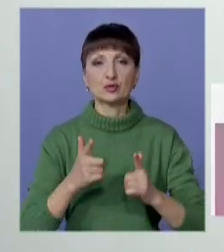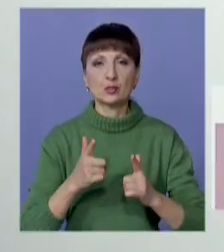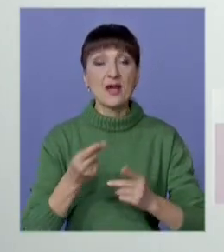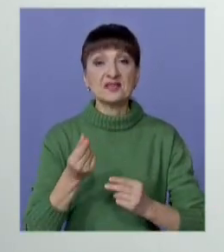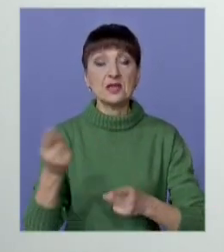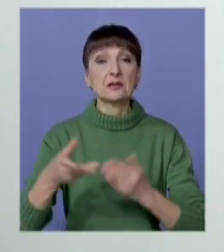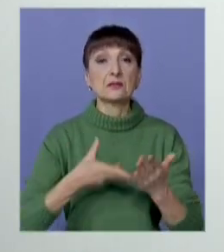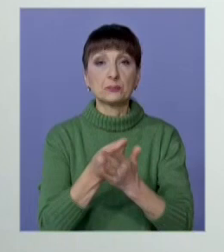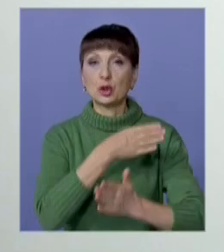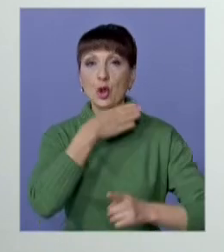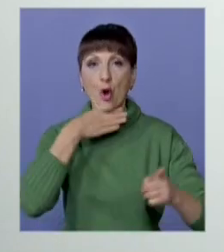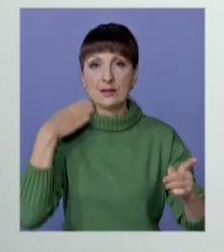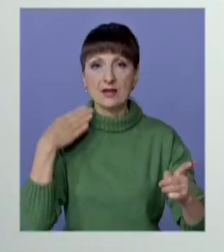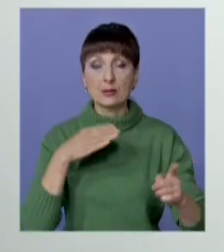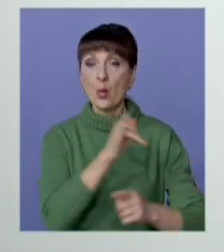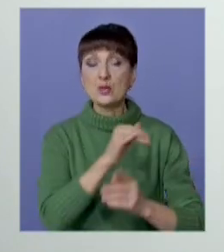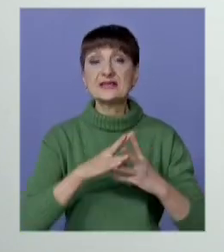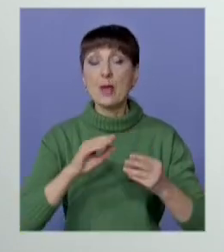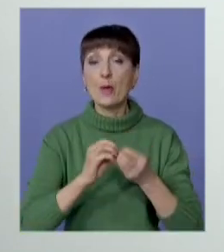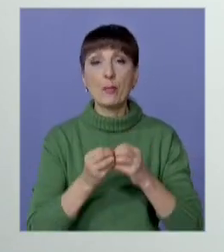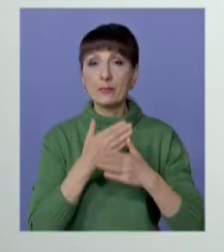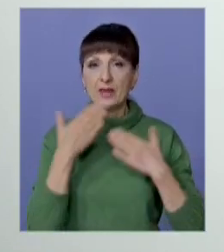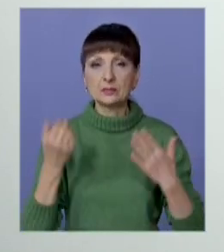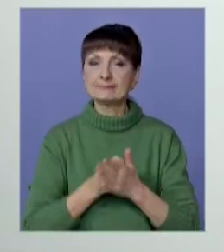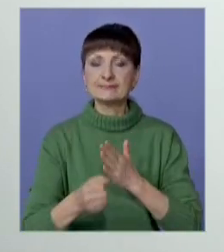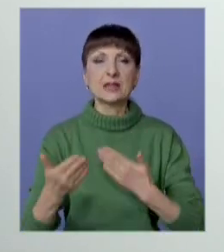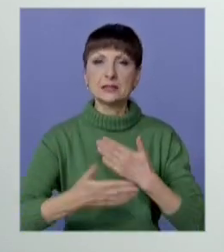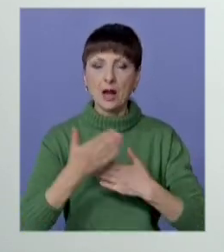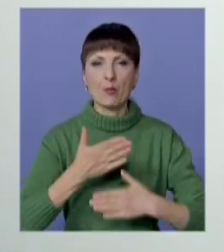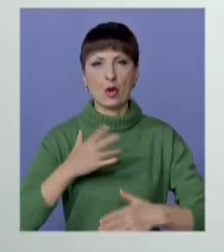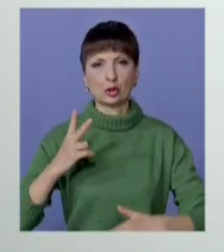Денег они не хотят, у них вообще никаких проблем нет. Настаивают на наказании моей дочери.